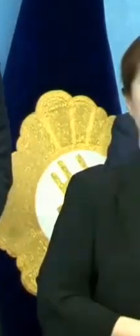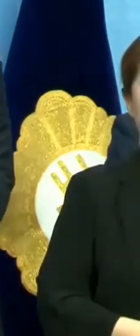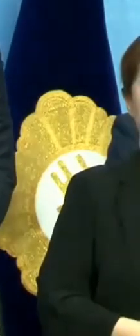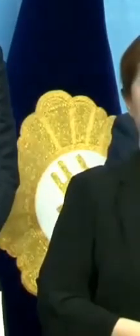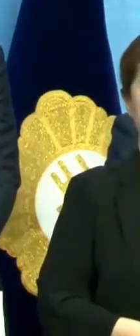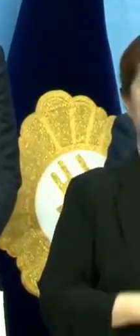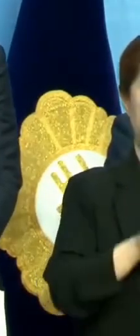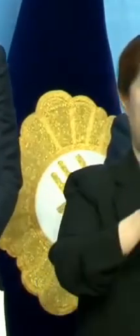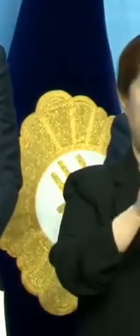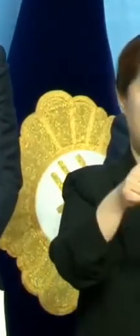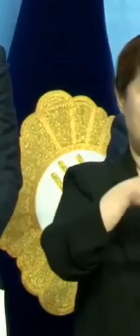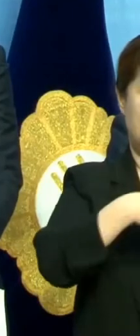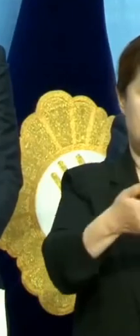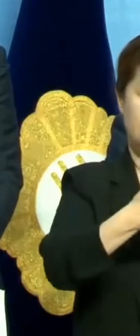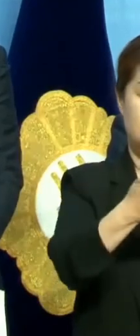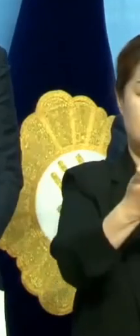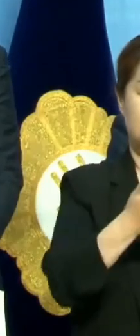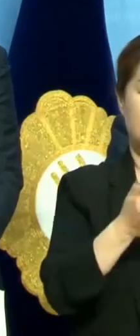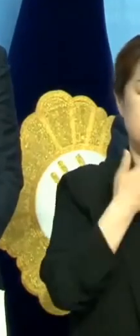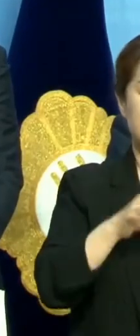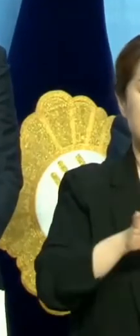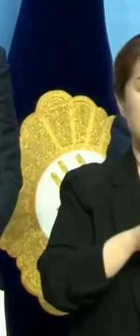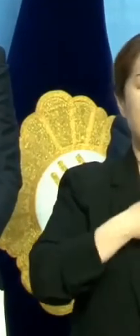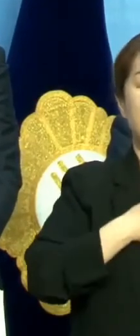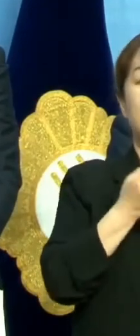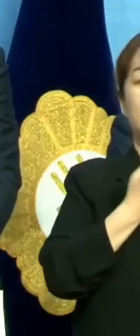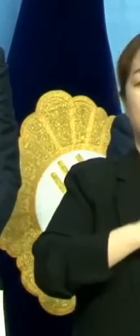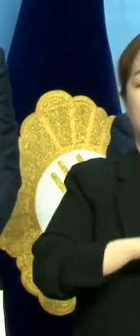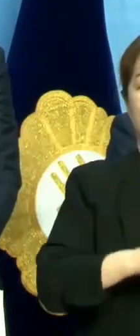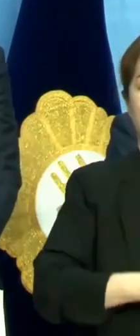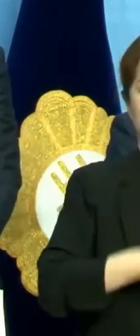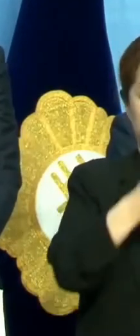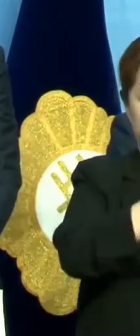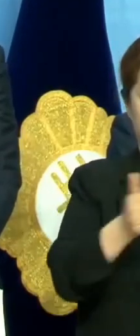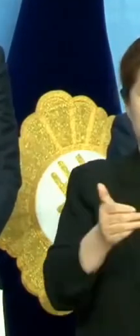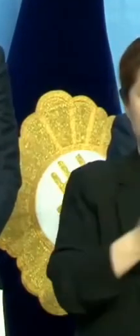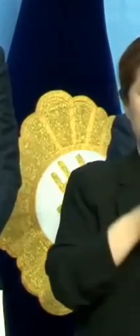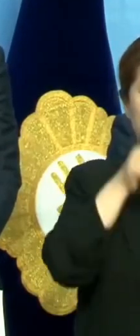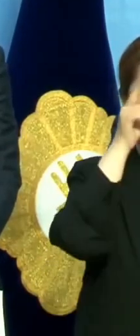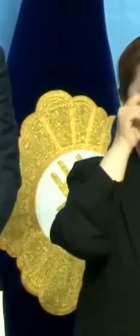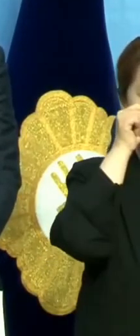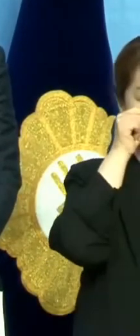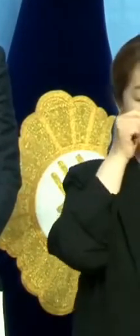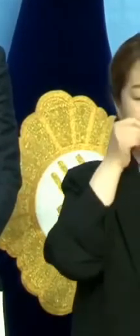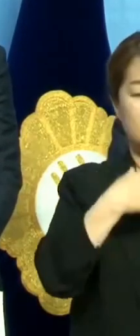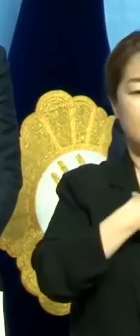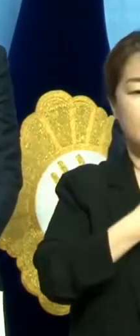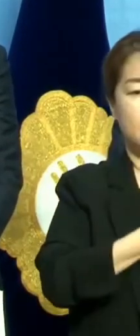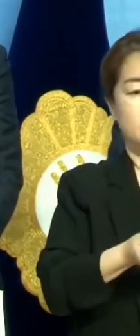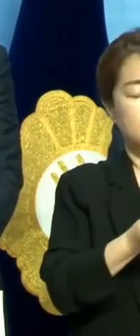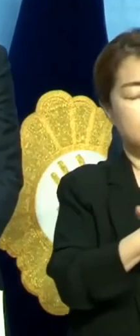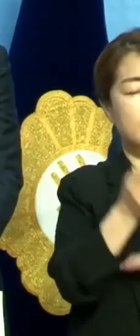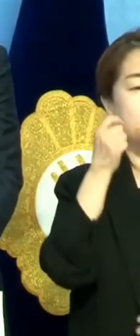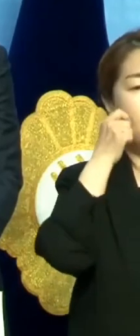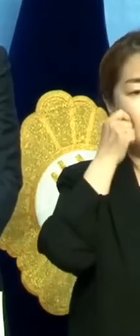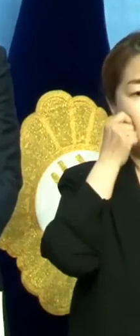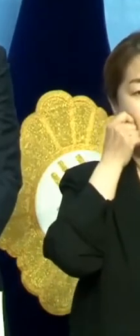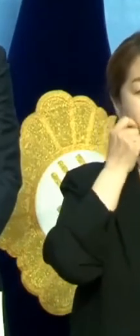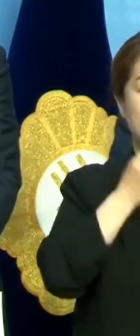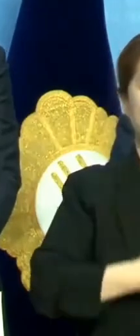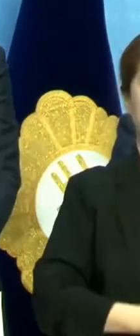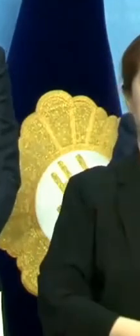언론 쪽에서 안 도와주시면 저희 딸 끝까지 눈을 못 감을 것입니다.